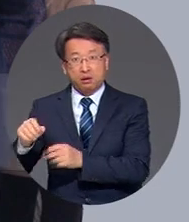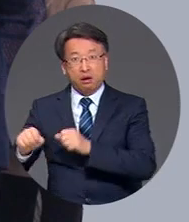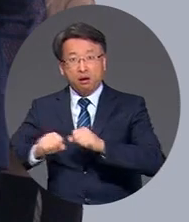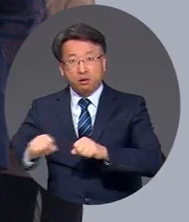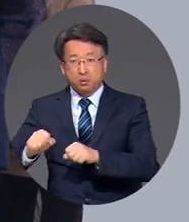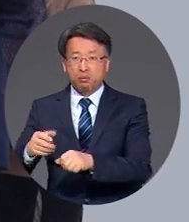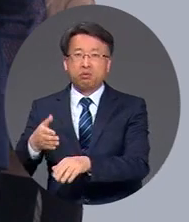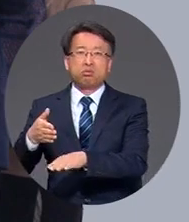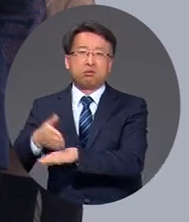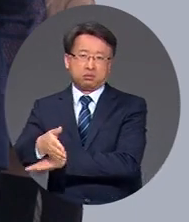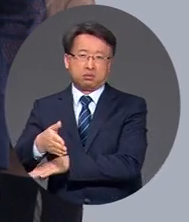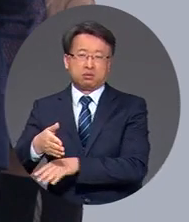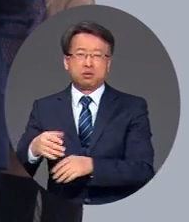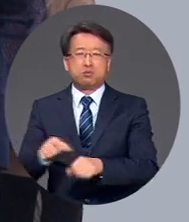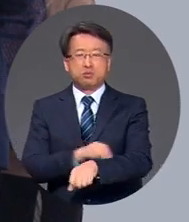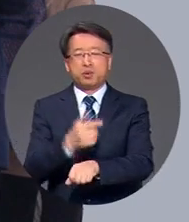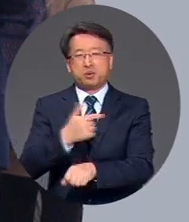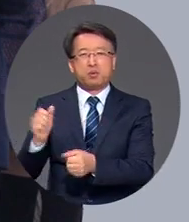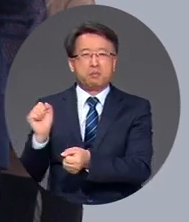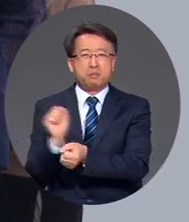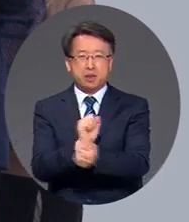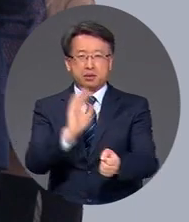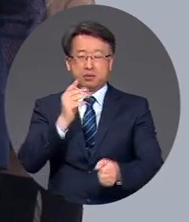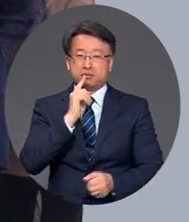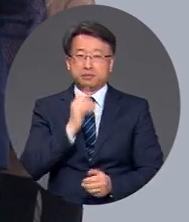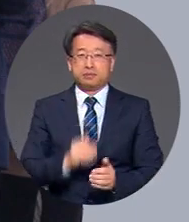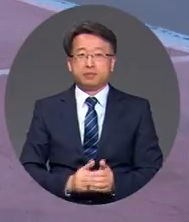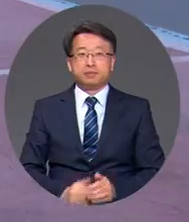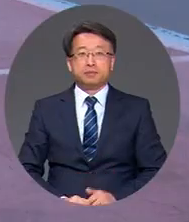큰 불편을 끼쳤습니다. 장영 기자입니다.